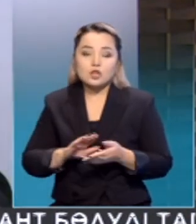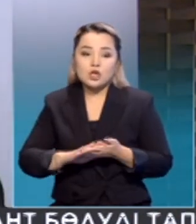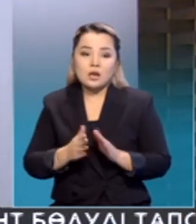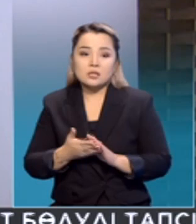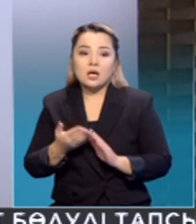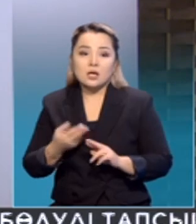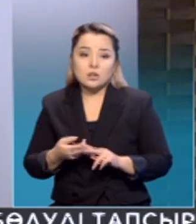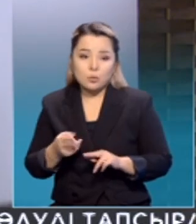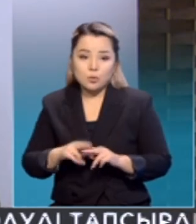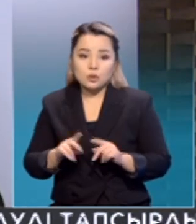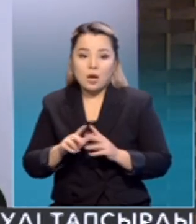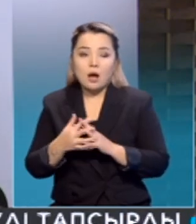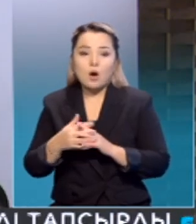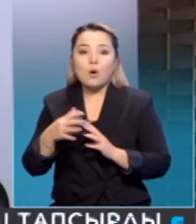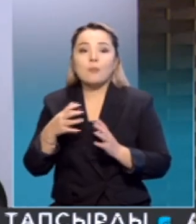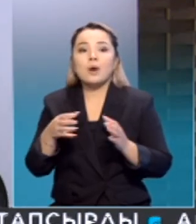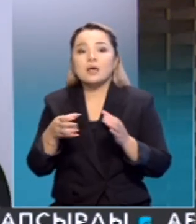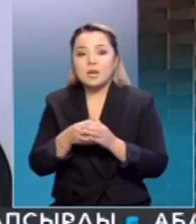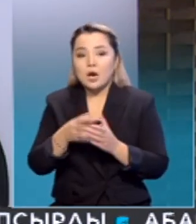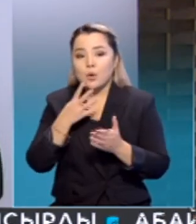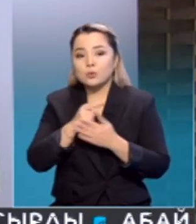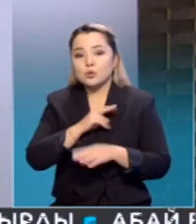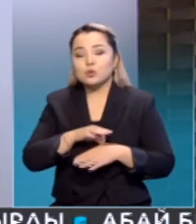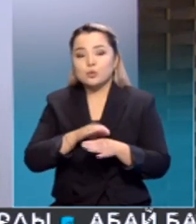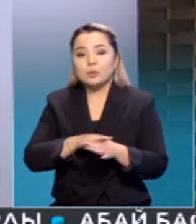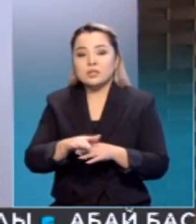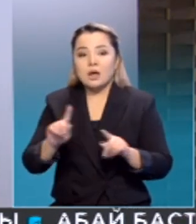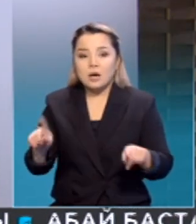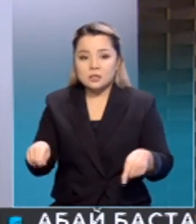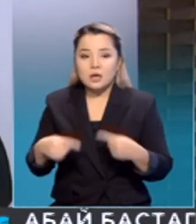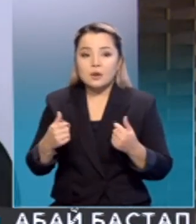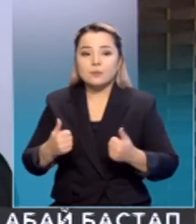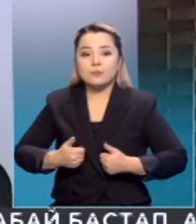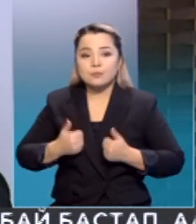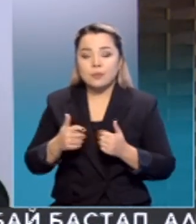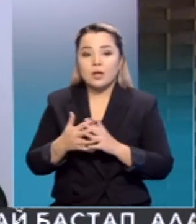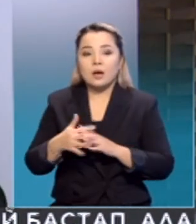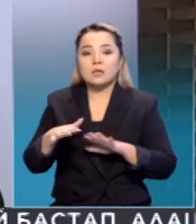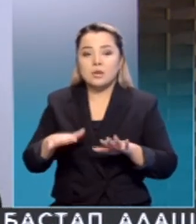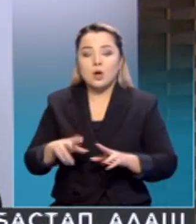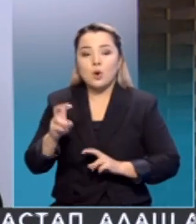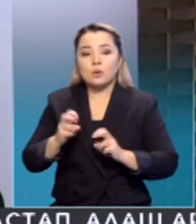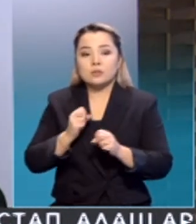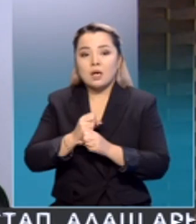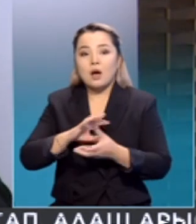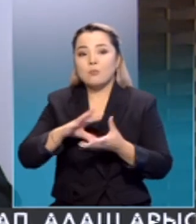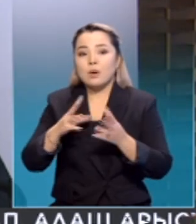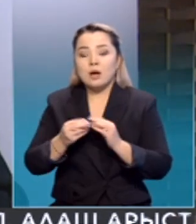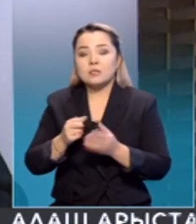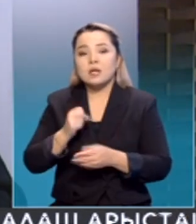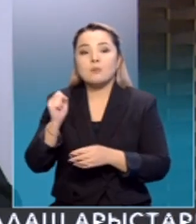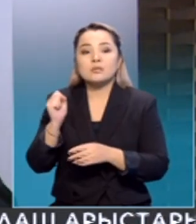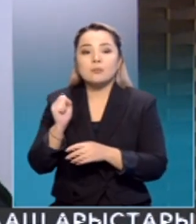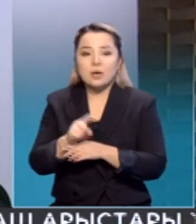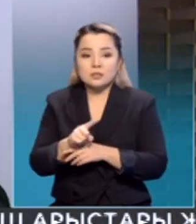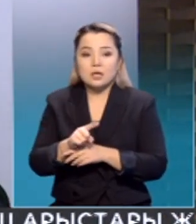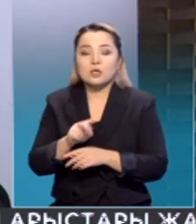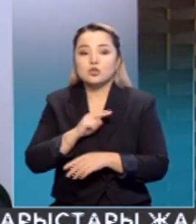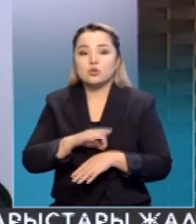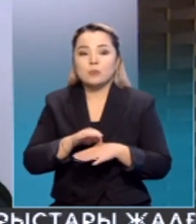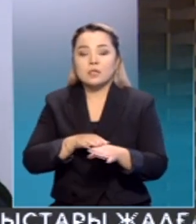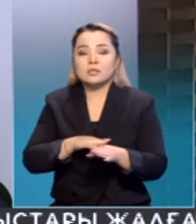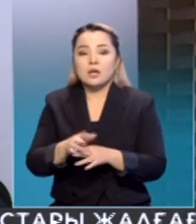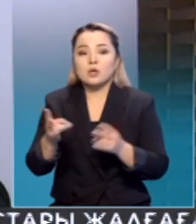жағдайда ауыл партиясы өз қызметін барынша жандандырып, ауыл өнеркәсібінде болып жатқан барлық бастамаларды бас болуы